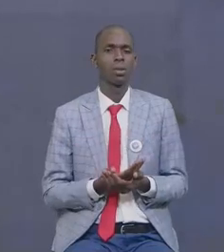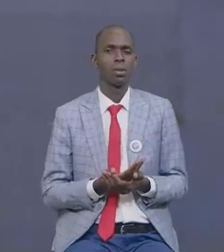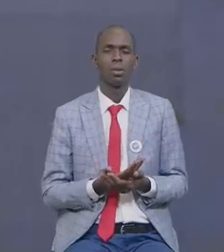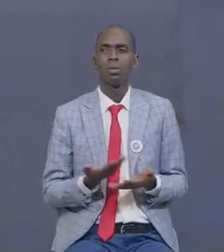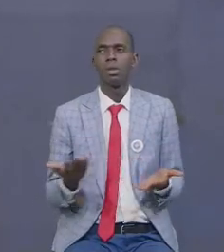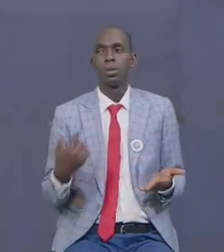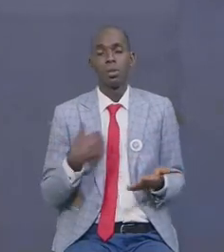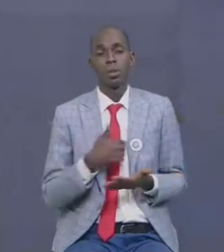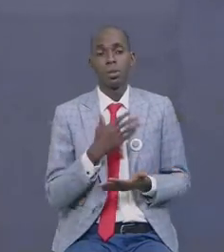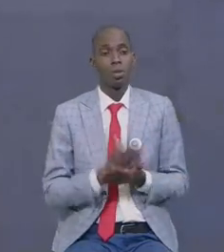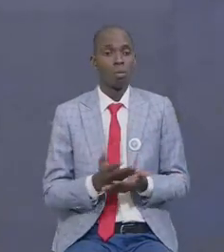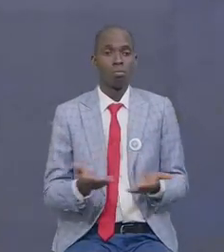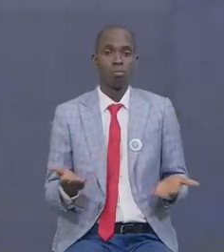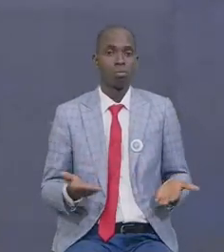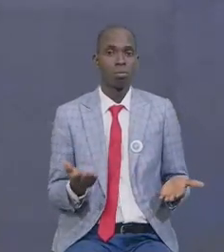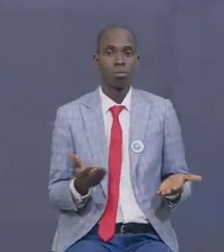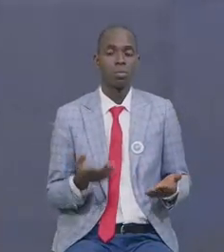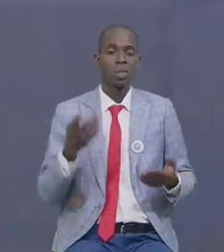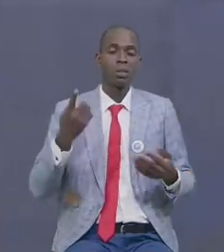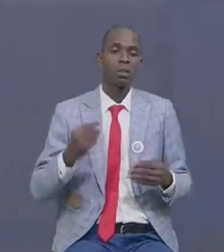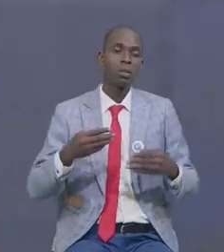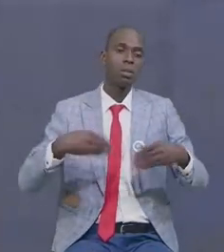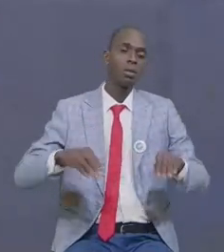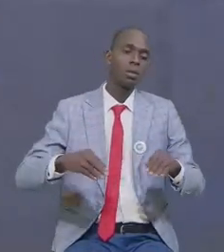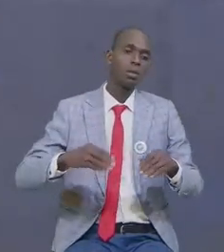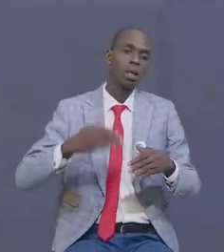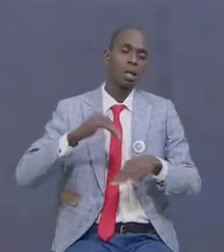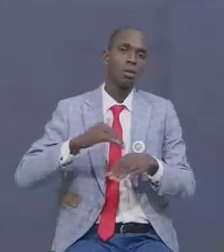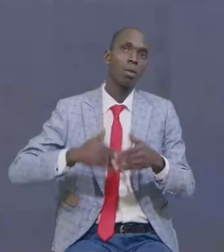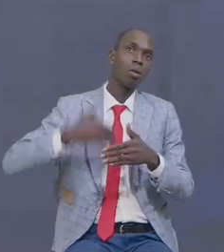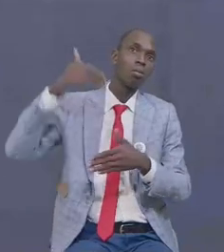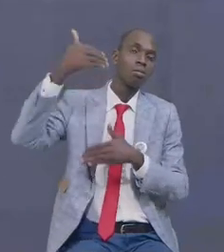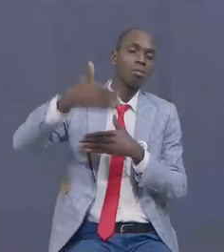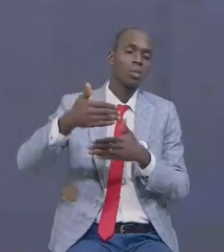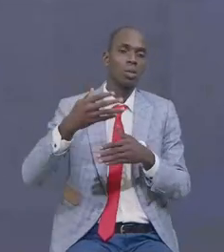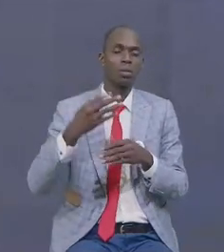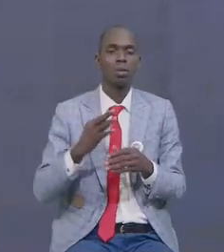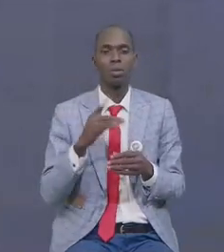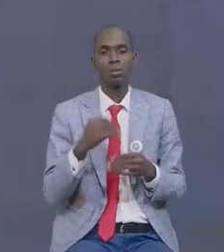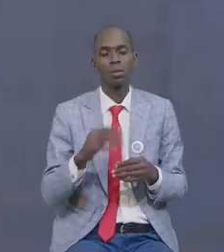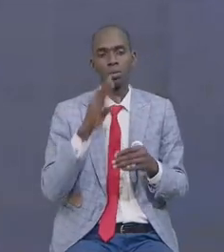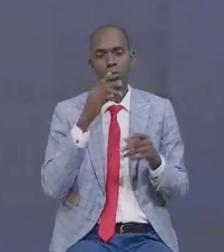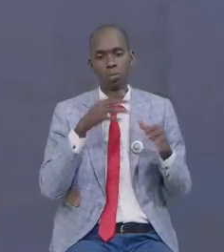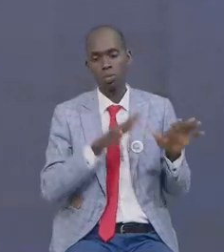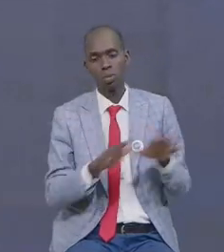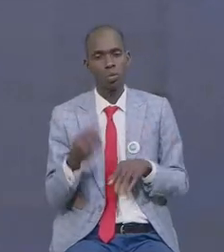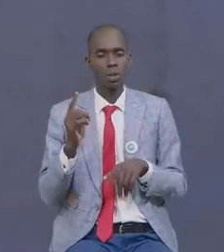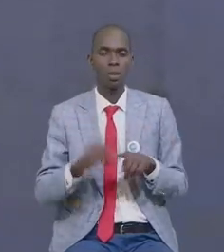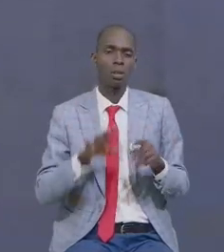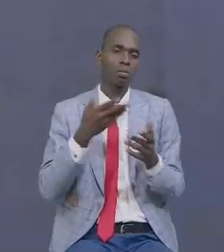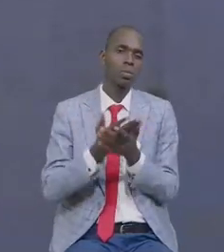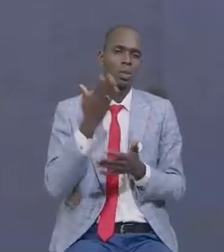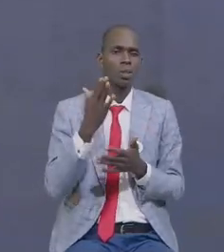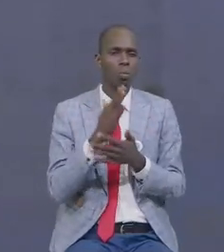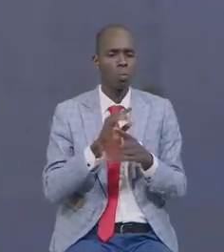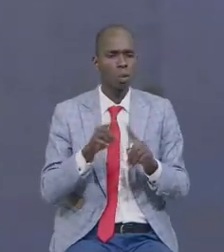ici. Le marché qui est de l'autre côté, on ne peut pas aller là-bas. Quelqu'un a pensé, il doit